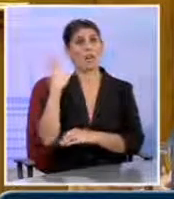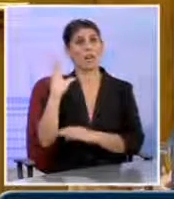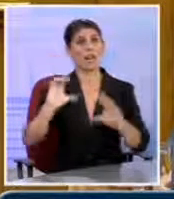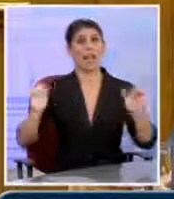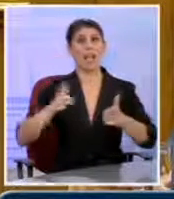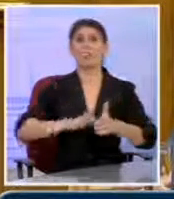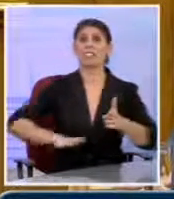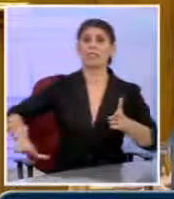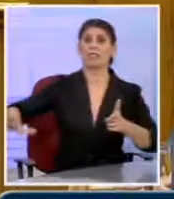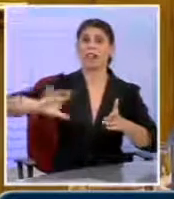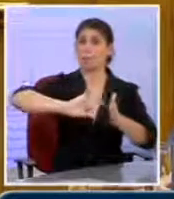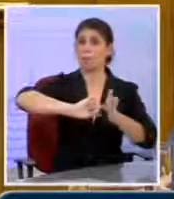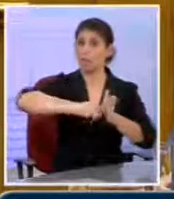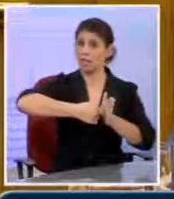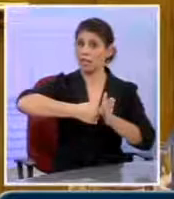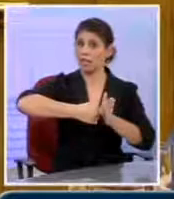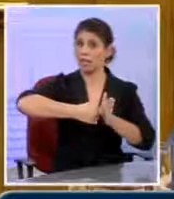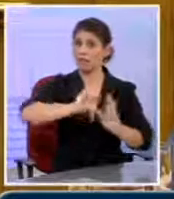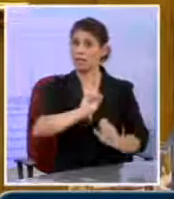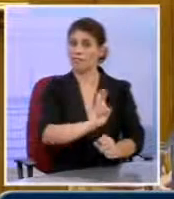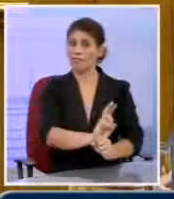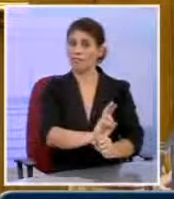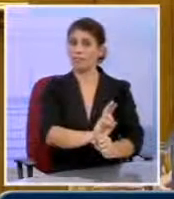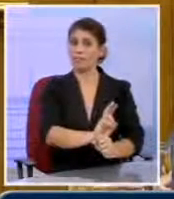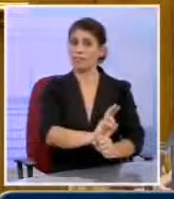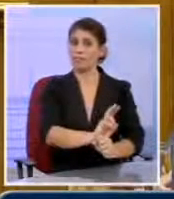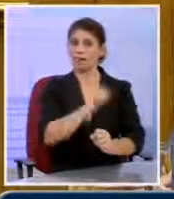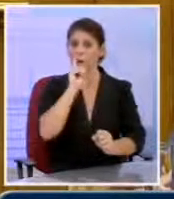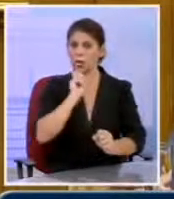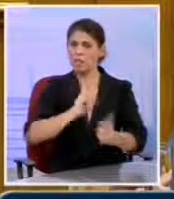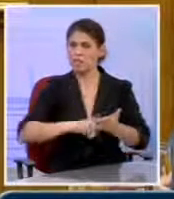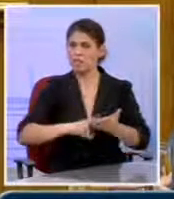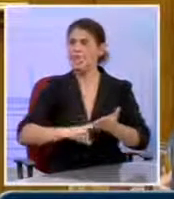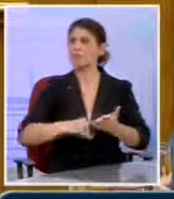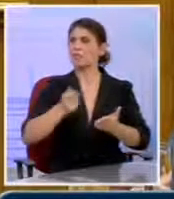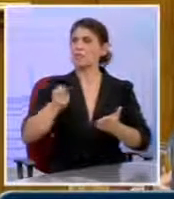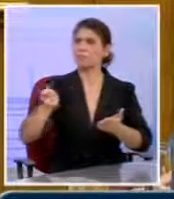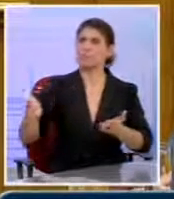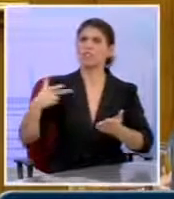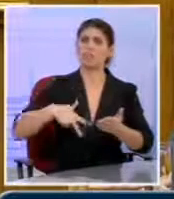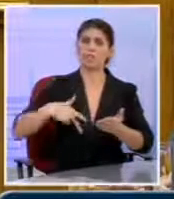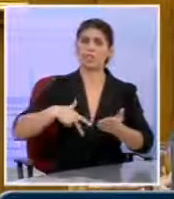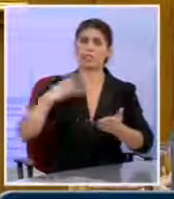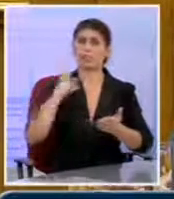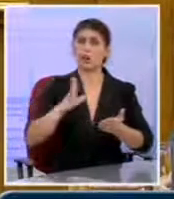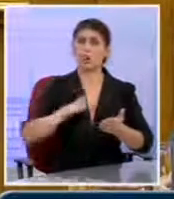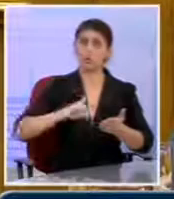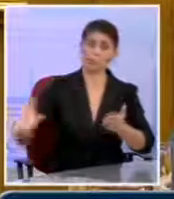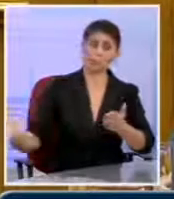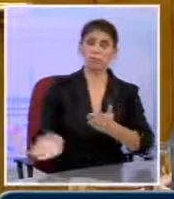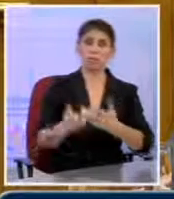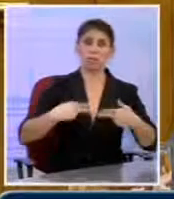εμβέλειας το οποίο κλείνει και αφήνει όλες του τις υποχρεώσεις ασφαλιστικές, εκκρεμεί στο κράτος και 300 ανθρώπους στο